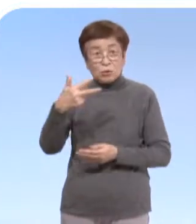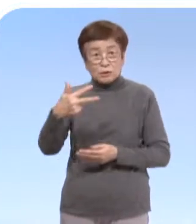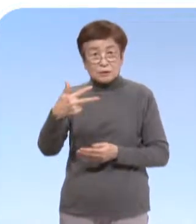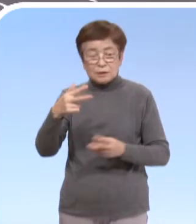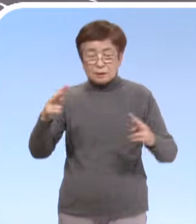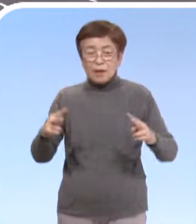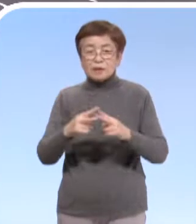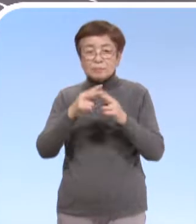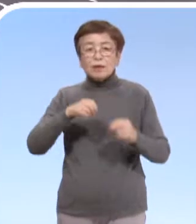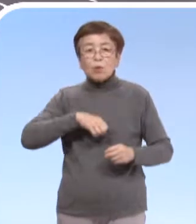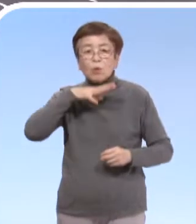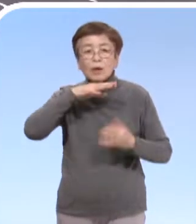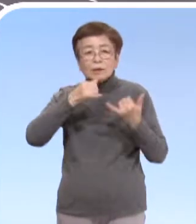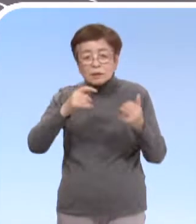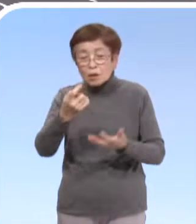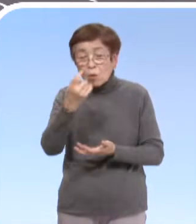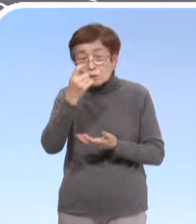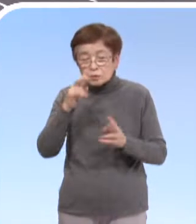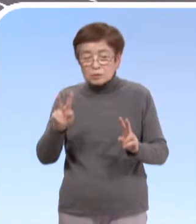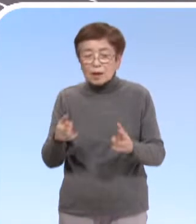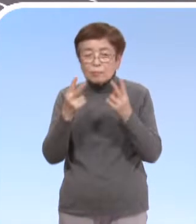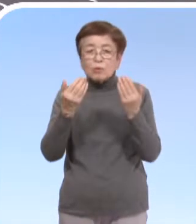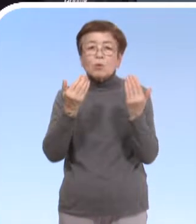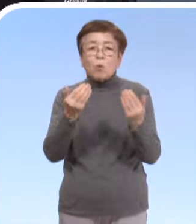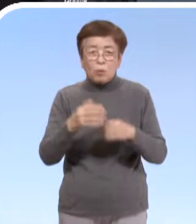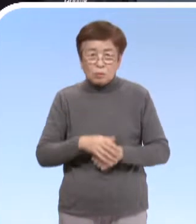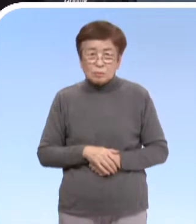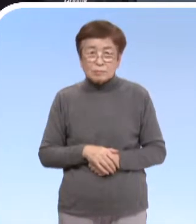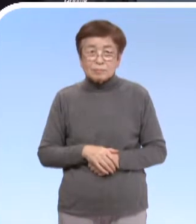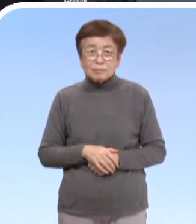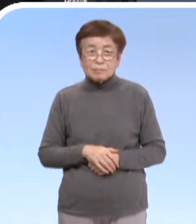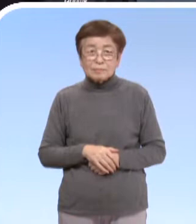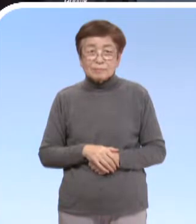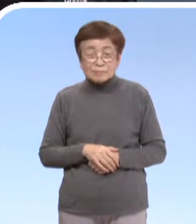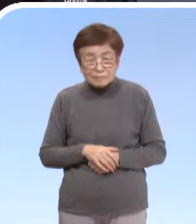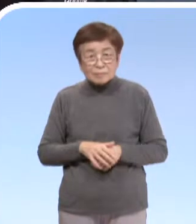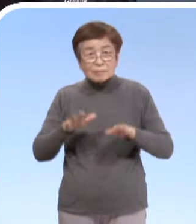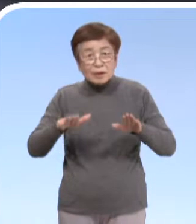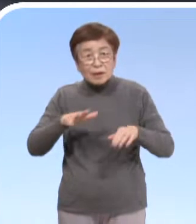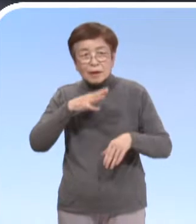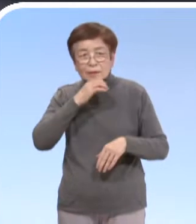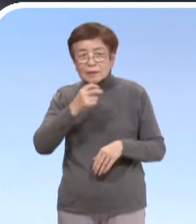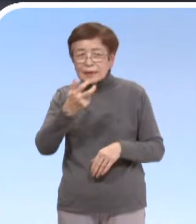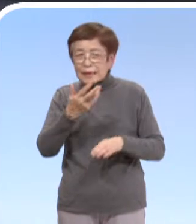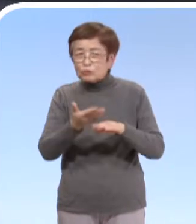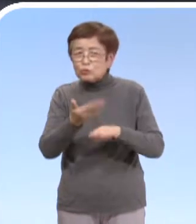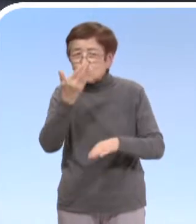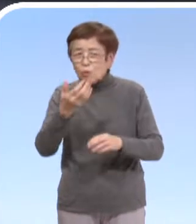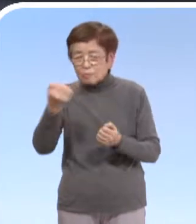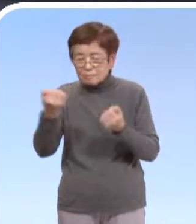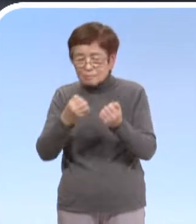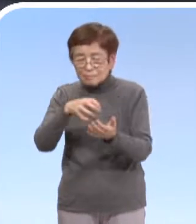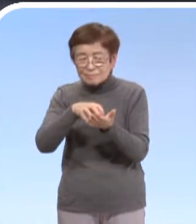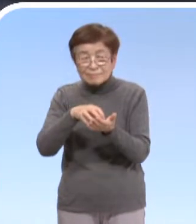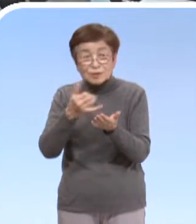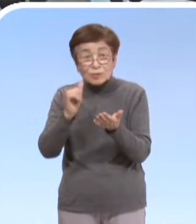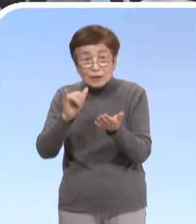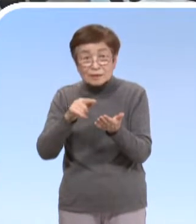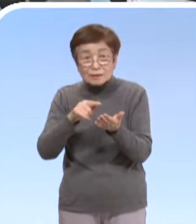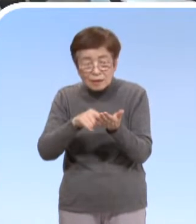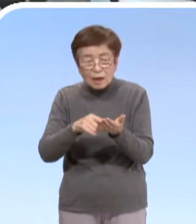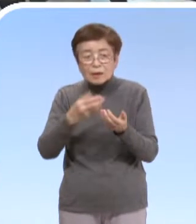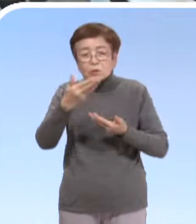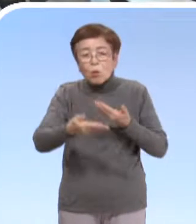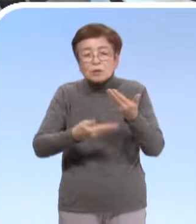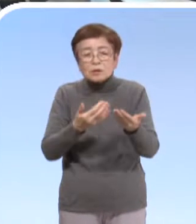にある播磨高齢者講習専門校。現在70歳以上のドライバーには運転